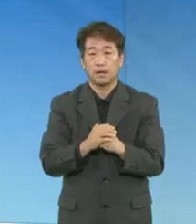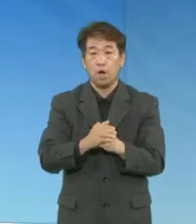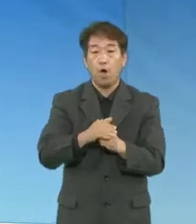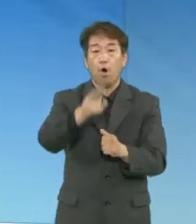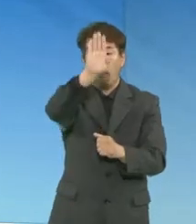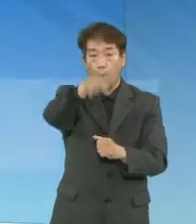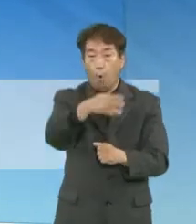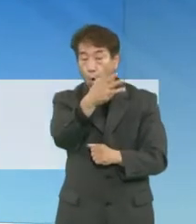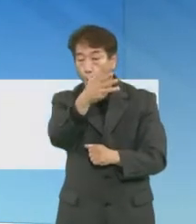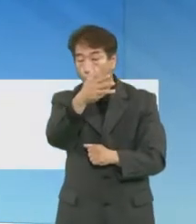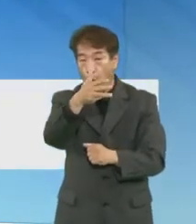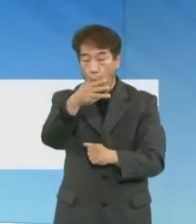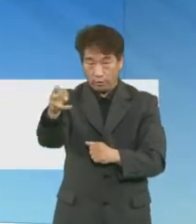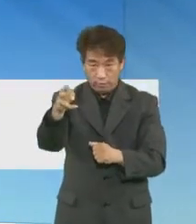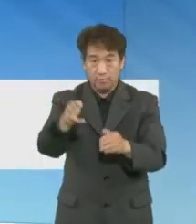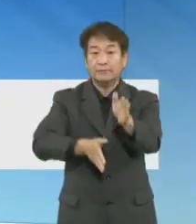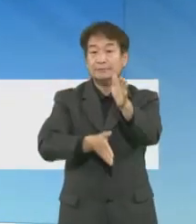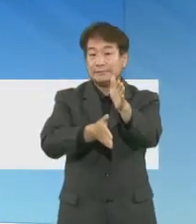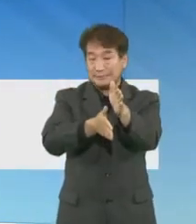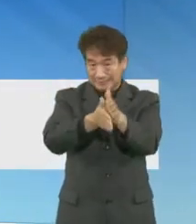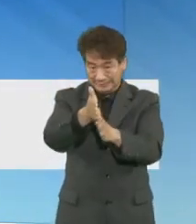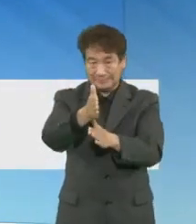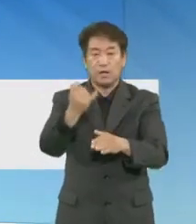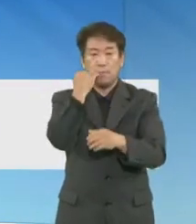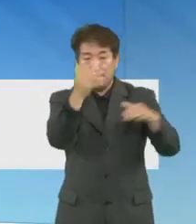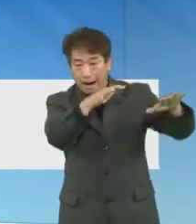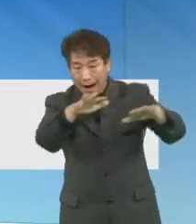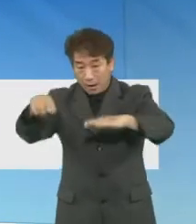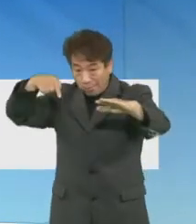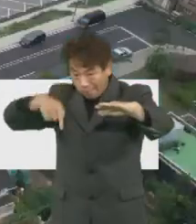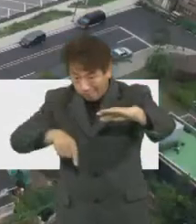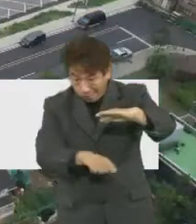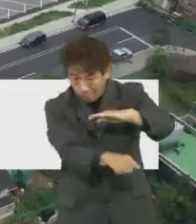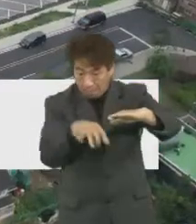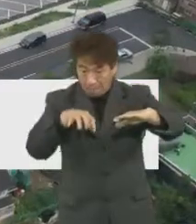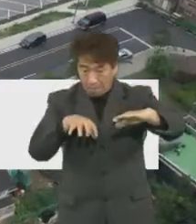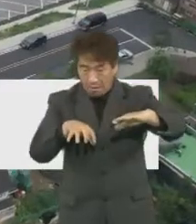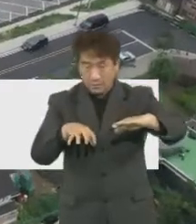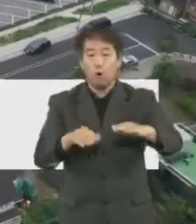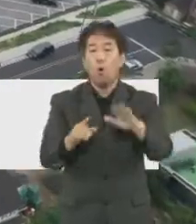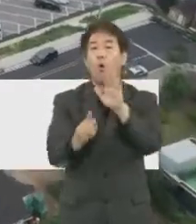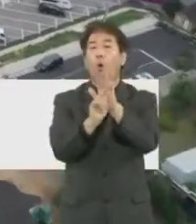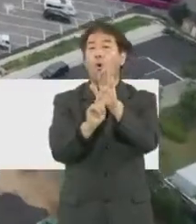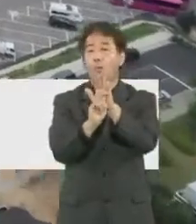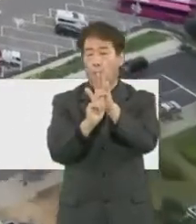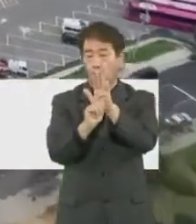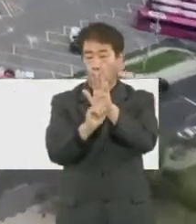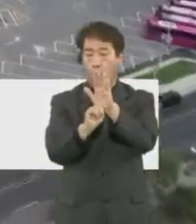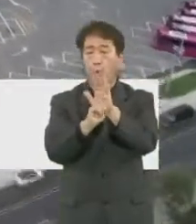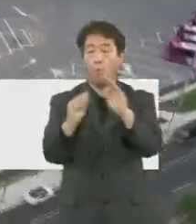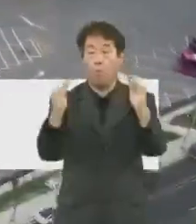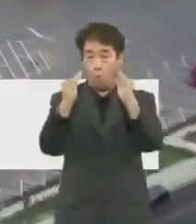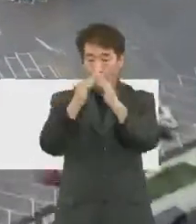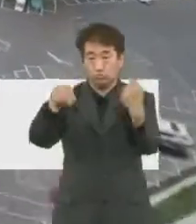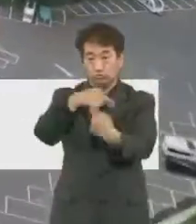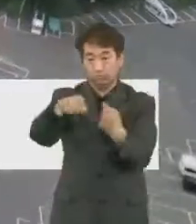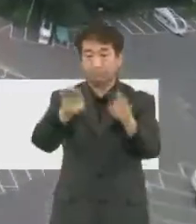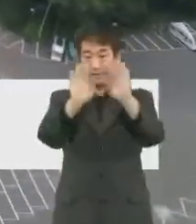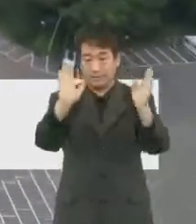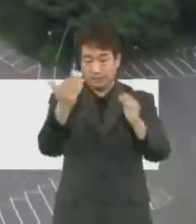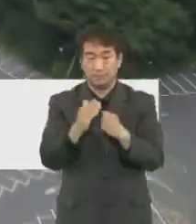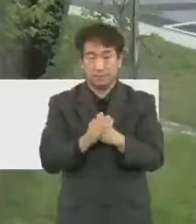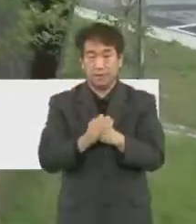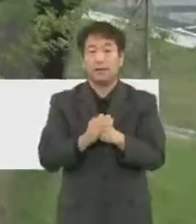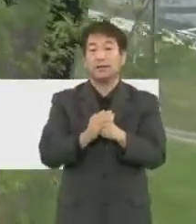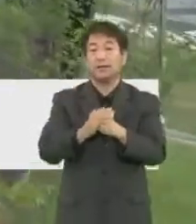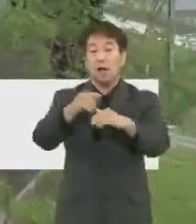보령시 신읍동 보령 해저터널 입구에 위치한 보령 해저터널 홍보관이 본격적인 운영에 들어갔습니다. 해저터널 개통 7개월